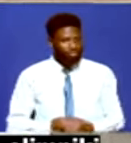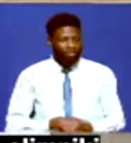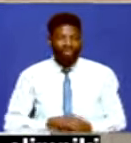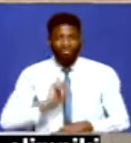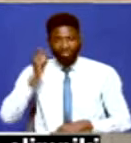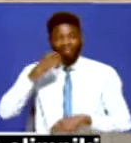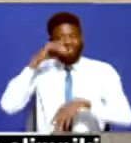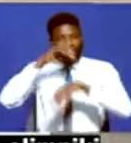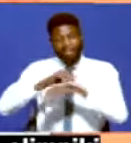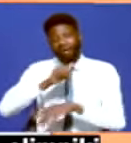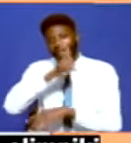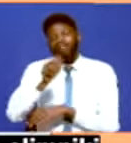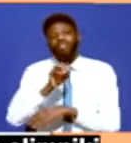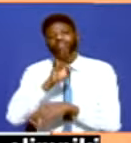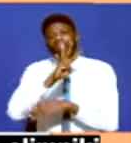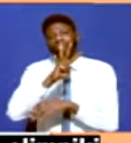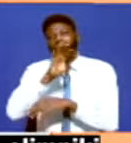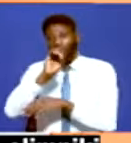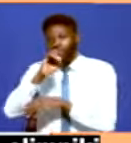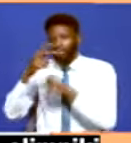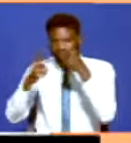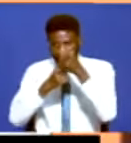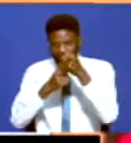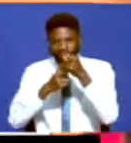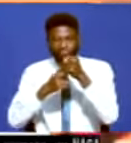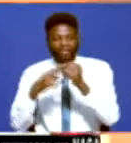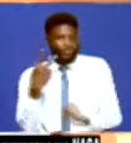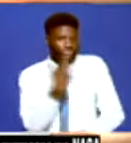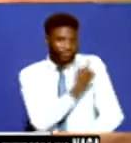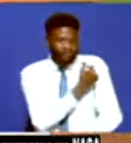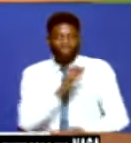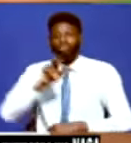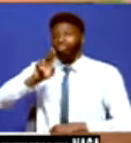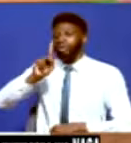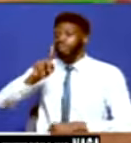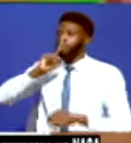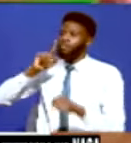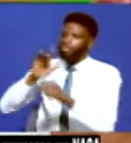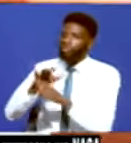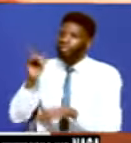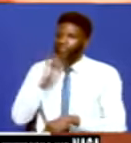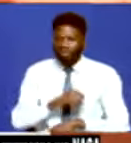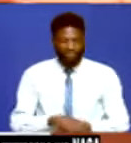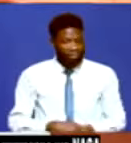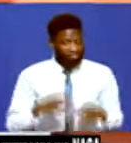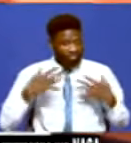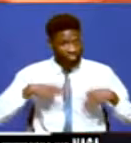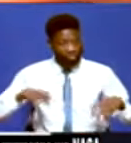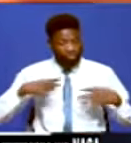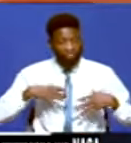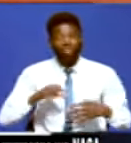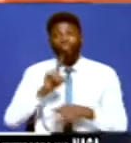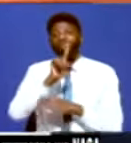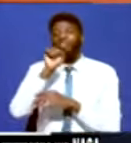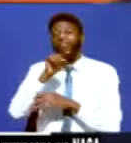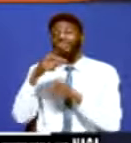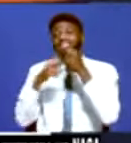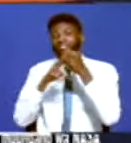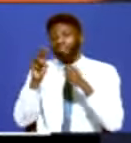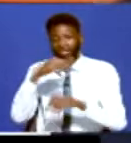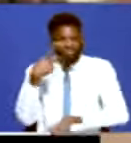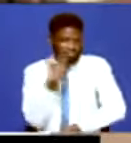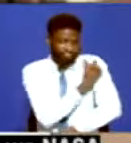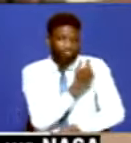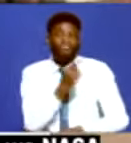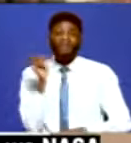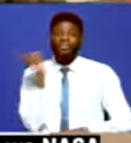ilizokuwa imeahidiwa na Uingereza. Kufikia sasa, zaidi ya watu 1,000,007 wamechanjwa dhidi ya maambukizi ya ugonjwa wa COVID-19 humu